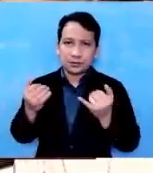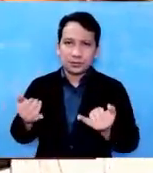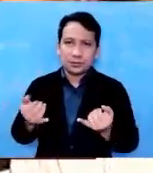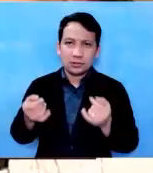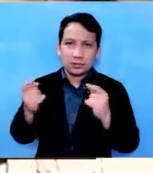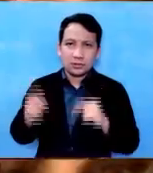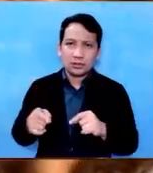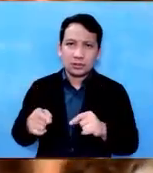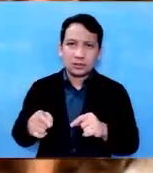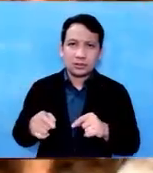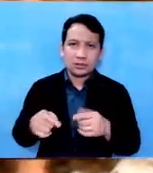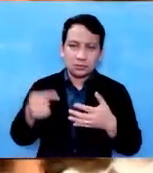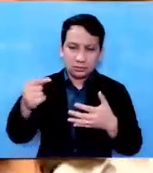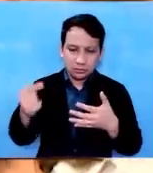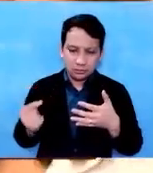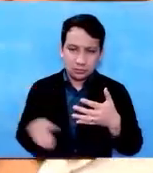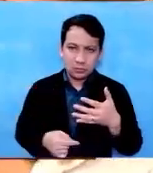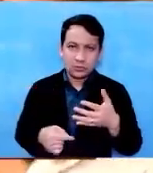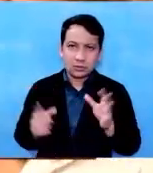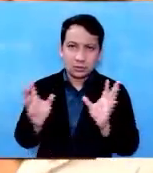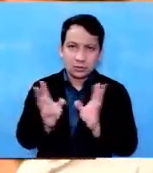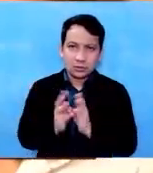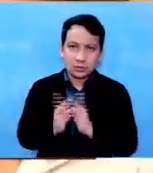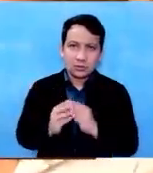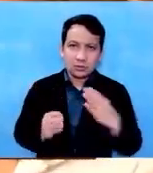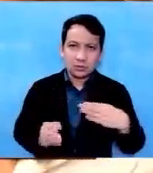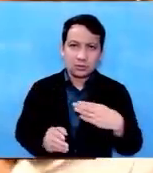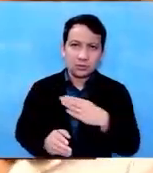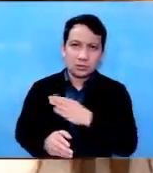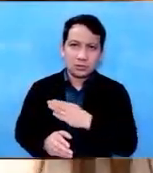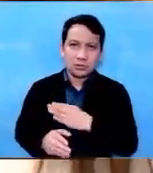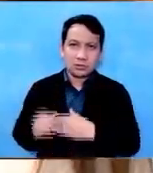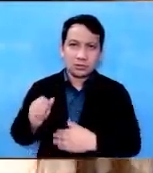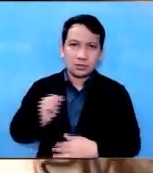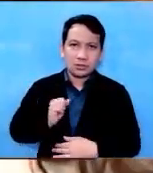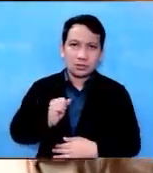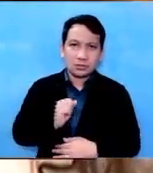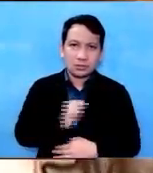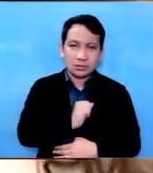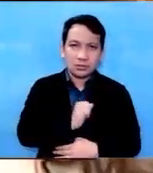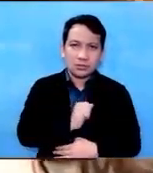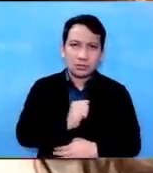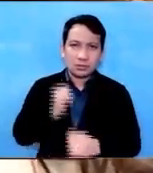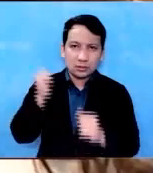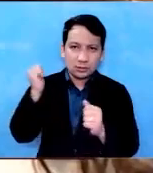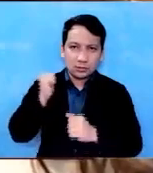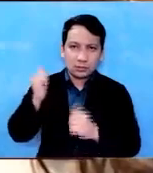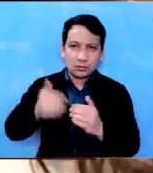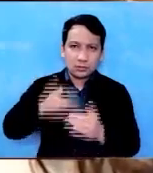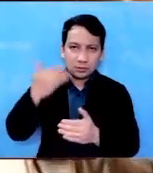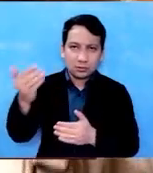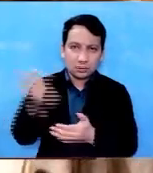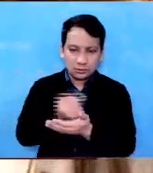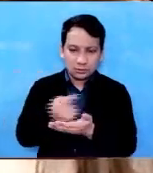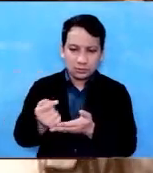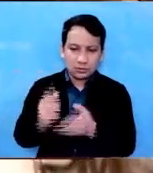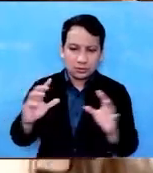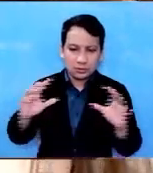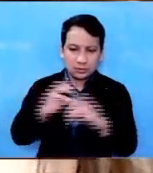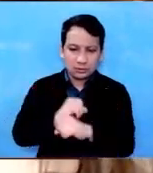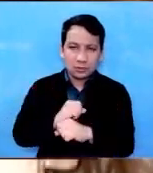mga detalye ay pagpupulungan pa ng House at Senate leaders. Inaasahang sa susunod na linggo ay matatapos na ang